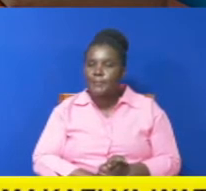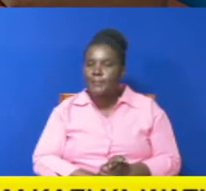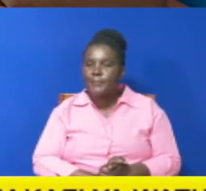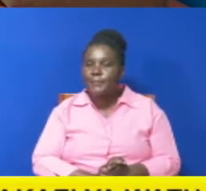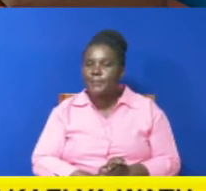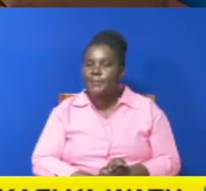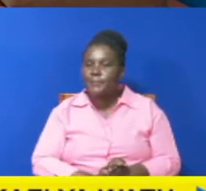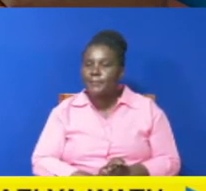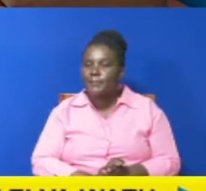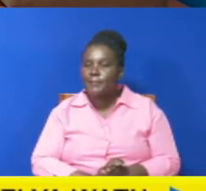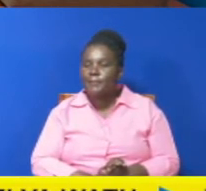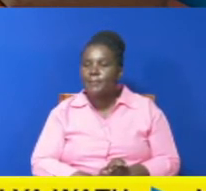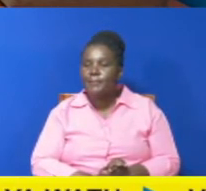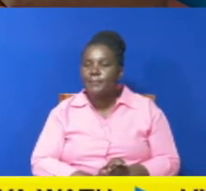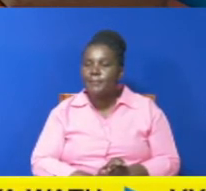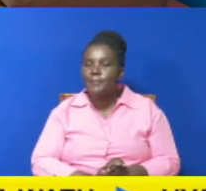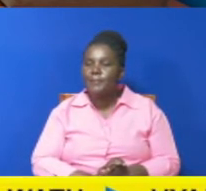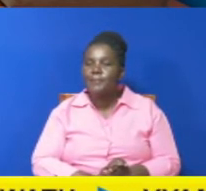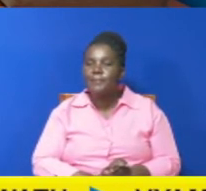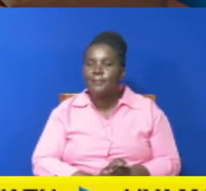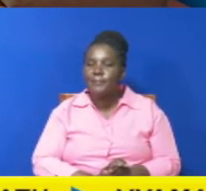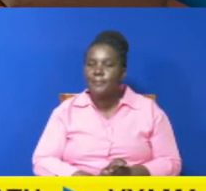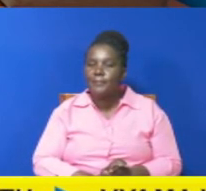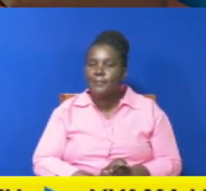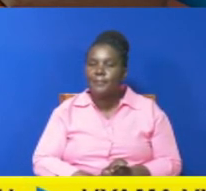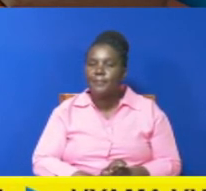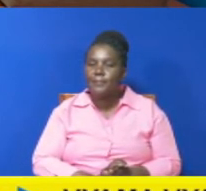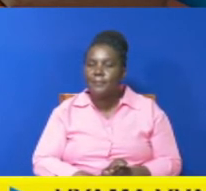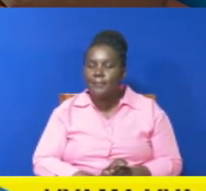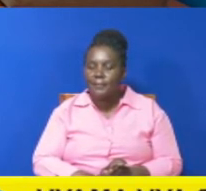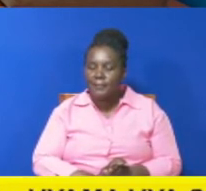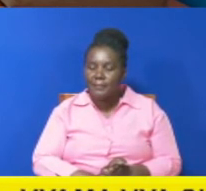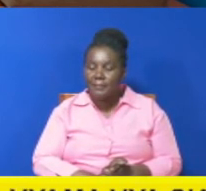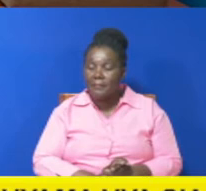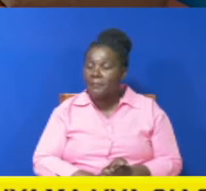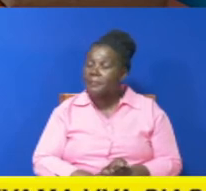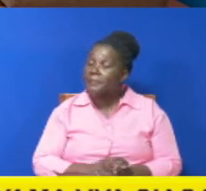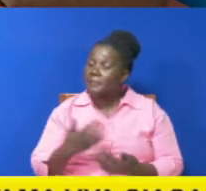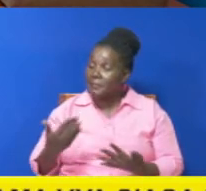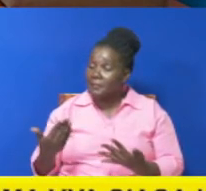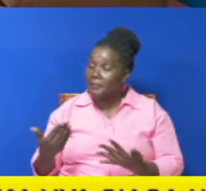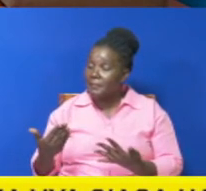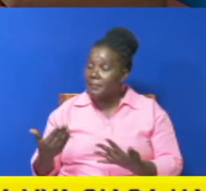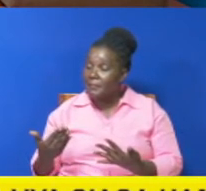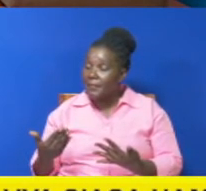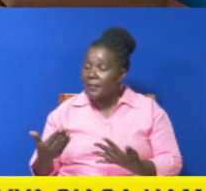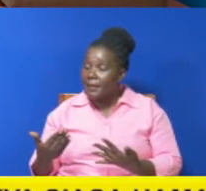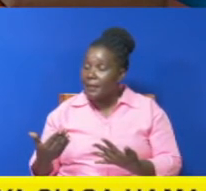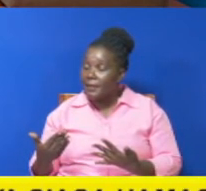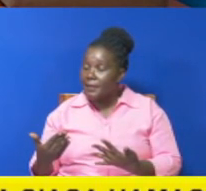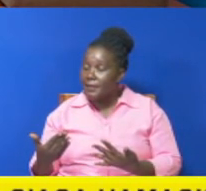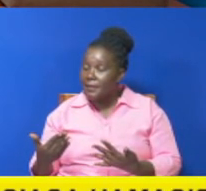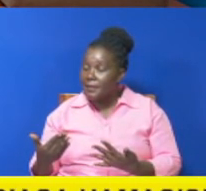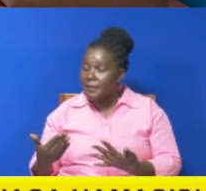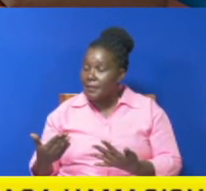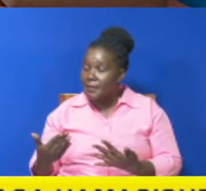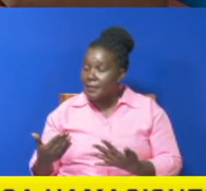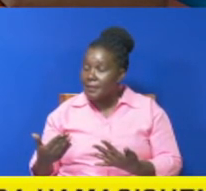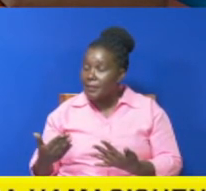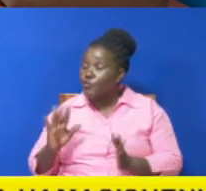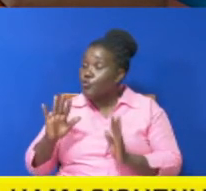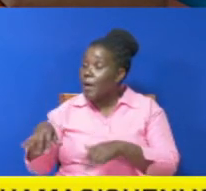Daniel, sa watu wanatakiwa kutoona aibu kuhusiana na masuala ya talaka pale